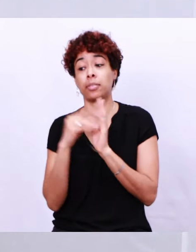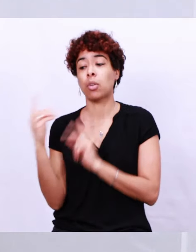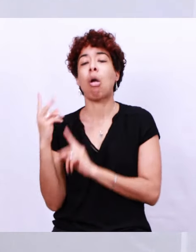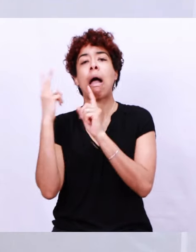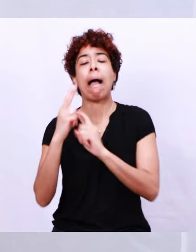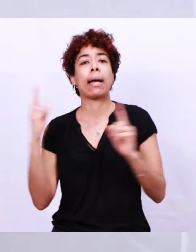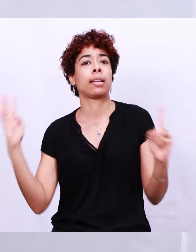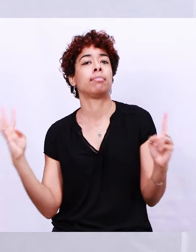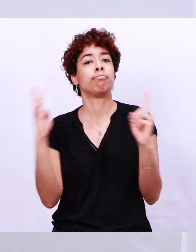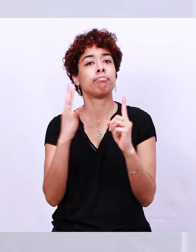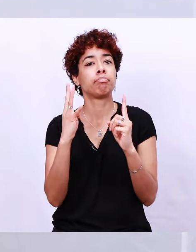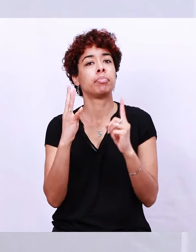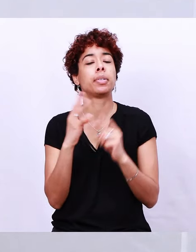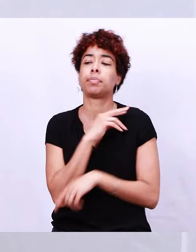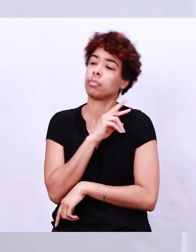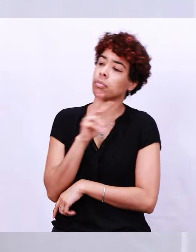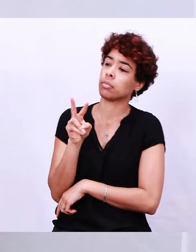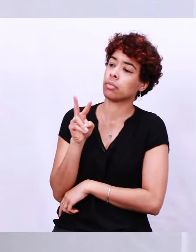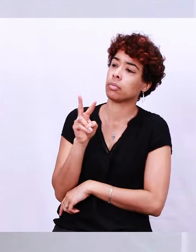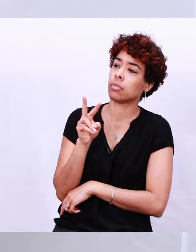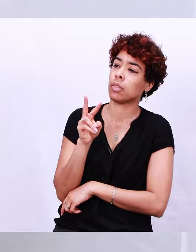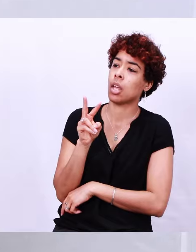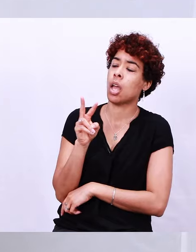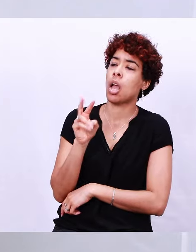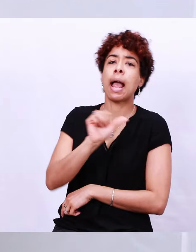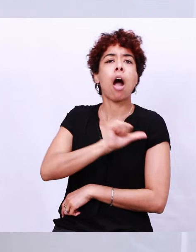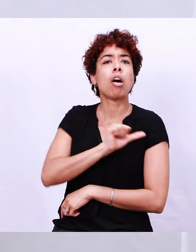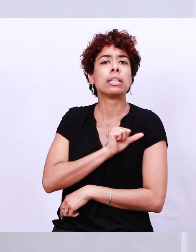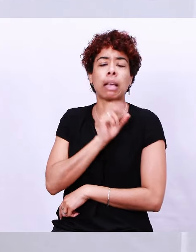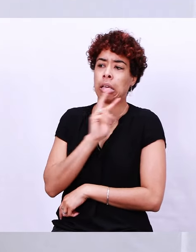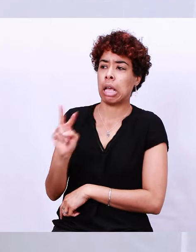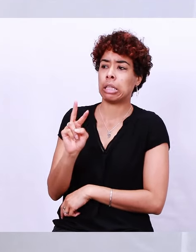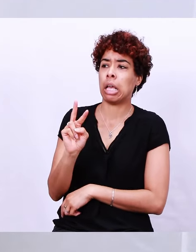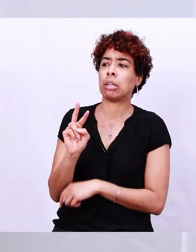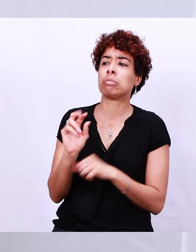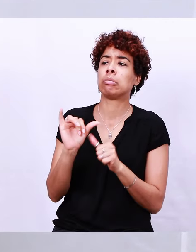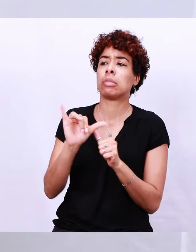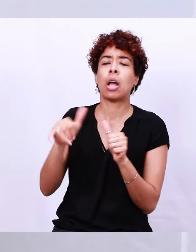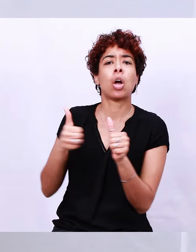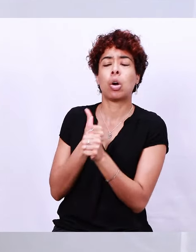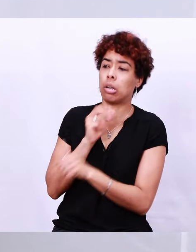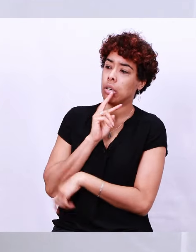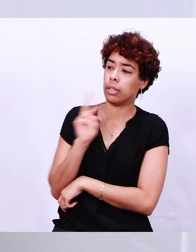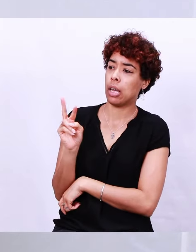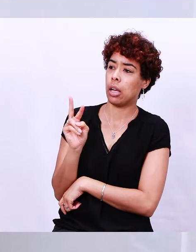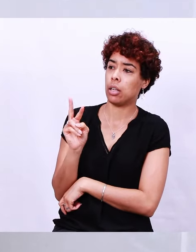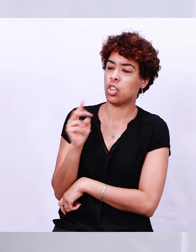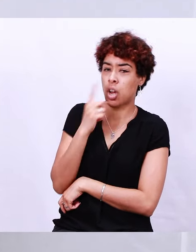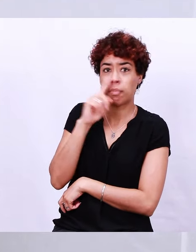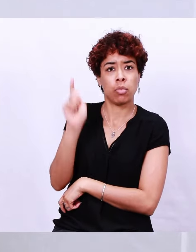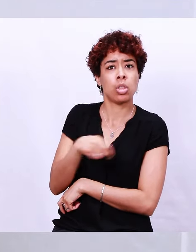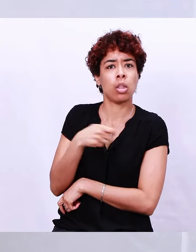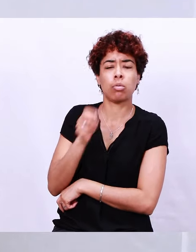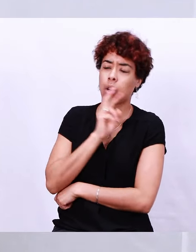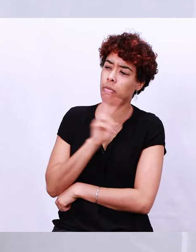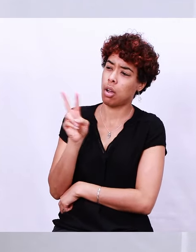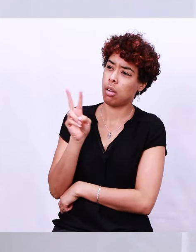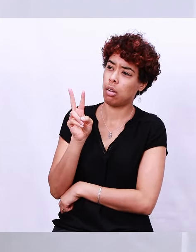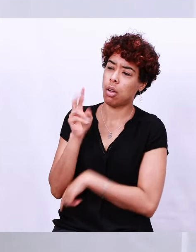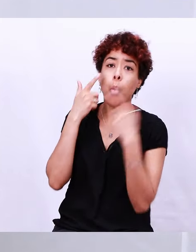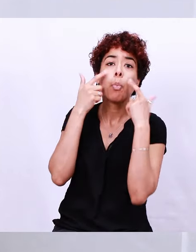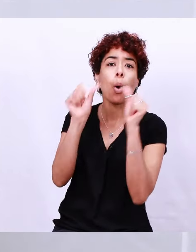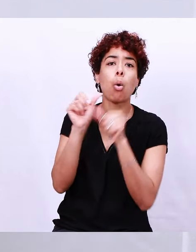arrivés les gens ont commencé à les regarder les anciens les ont regardés Josué les a regardé sous l'angle naturel des choses